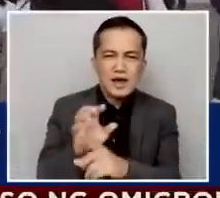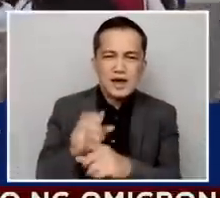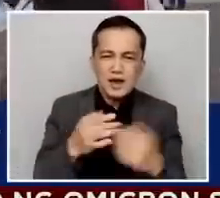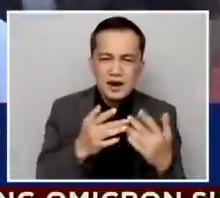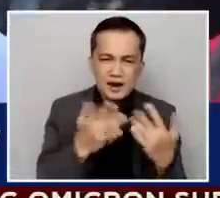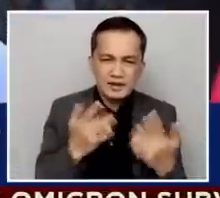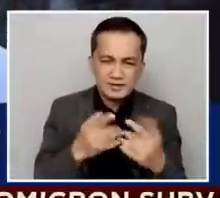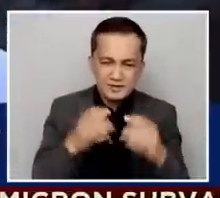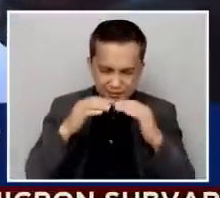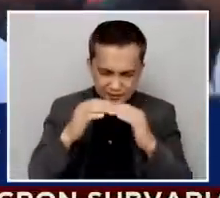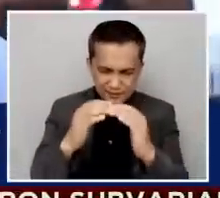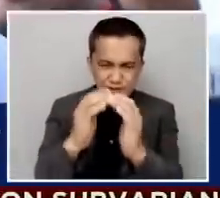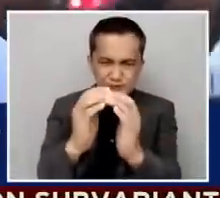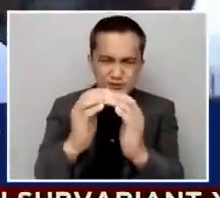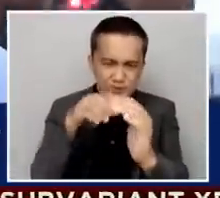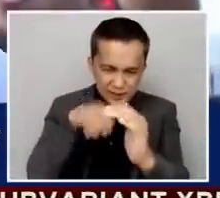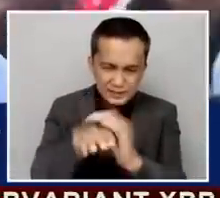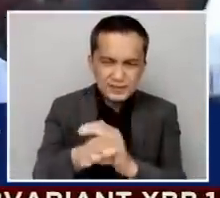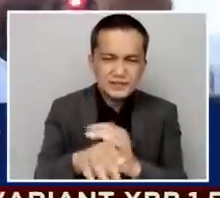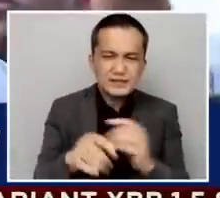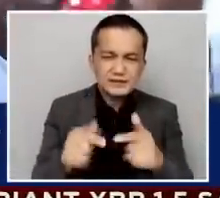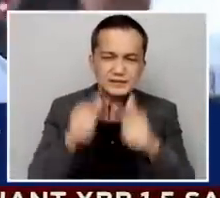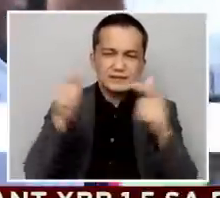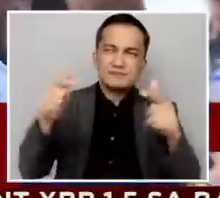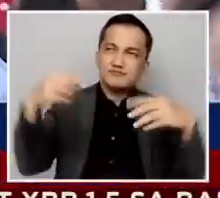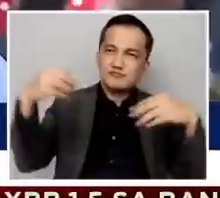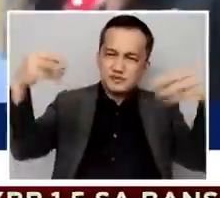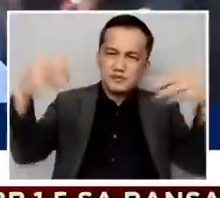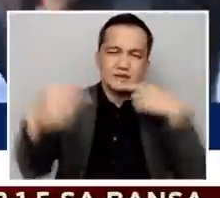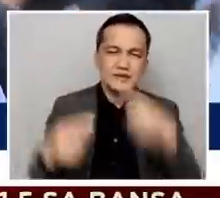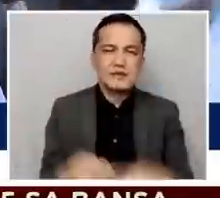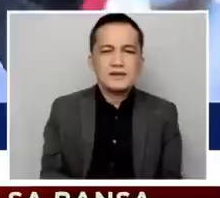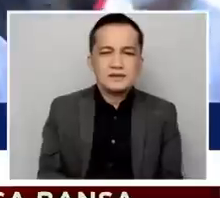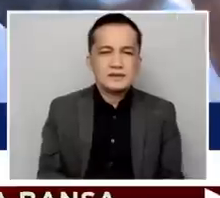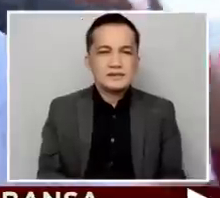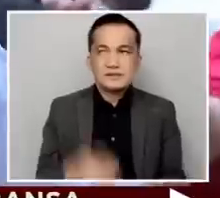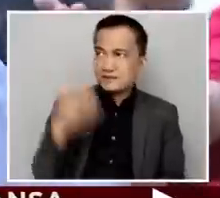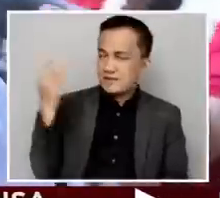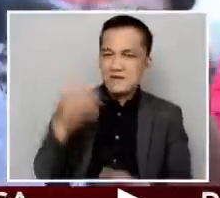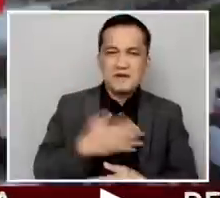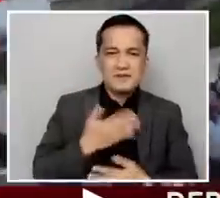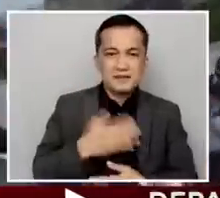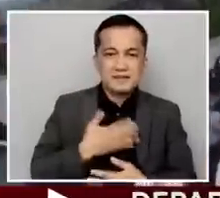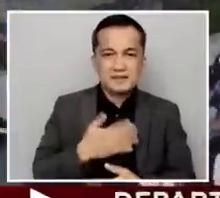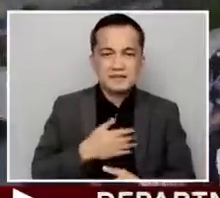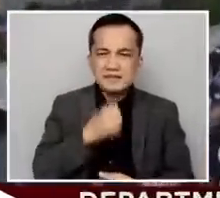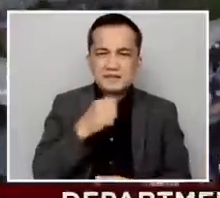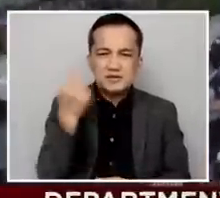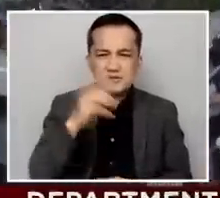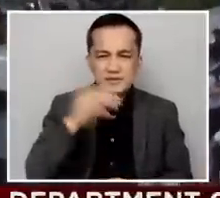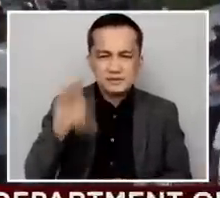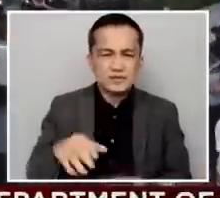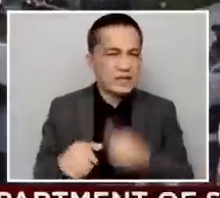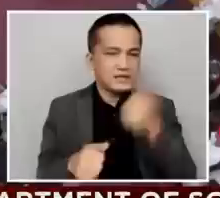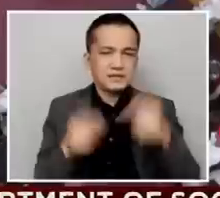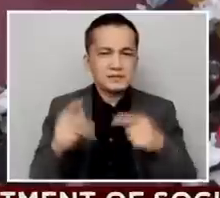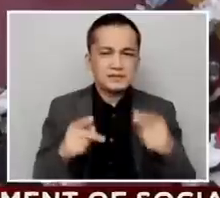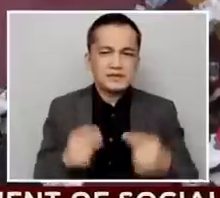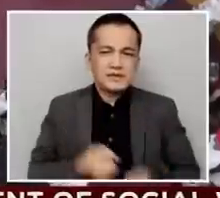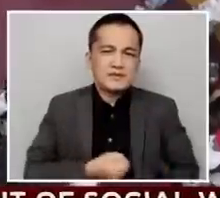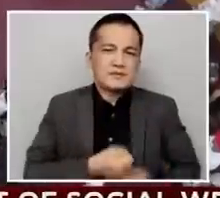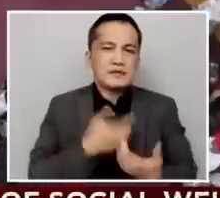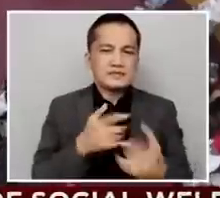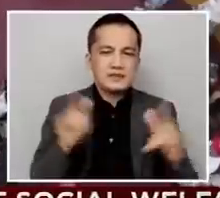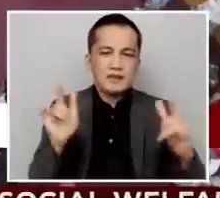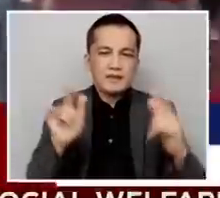display. Masaya po kasi po meron na pong napupuntahan, di lang po mga Malinenyo, pati po yung ibang tao po na ma-express po nila yung pagmamahal